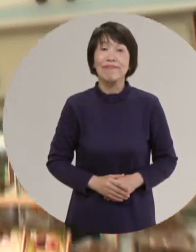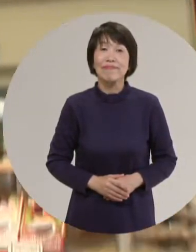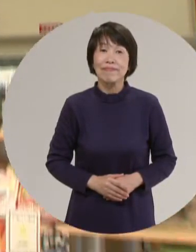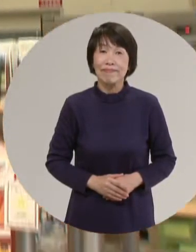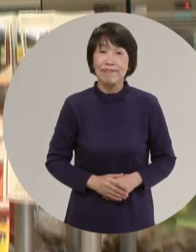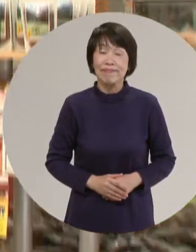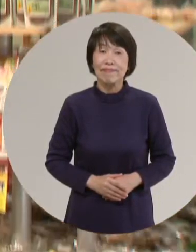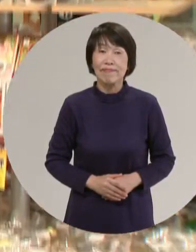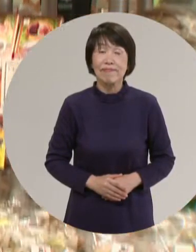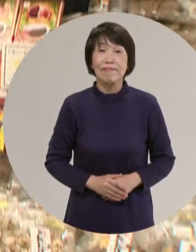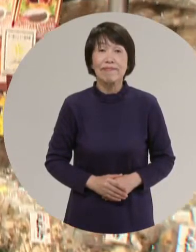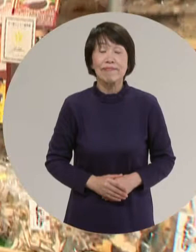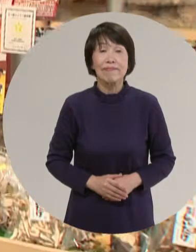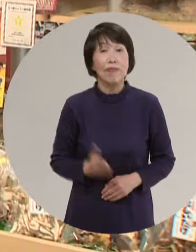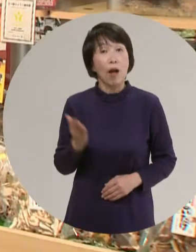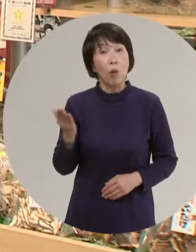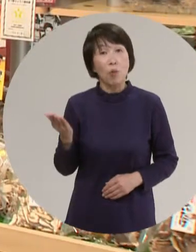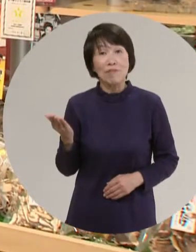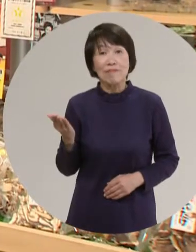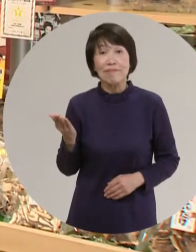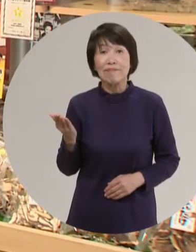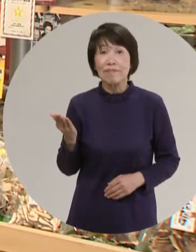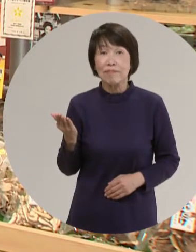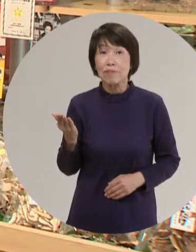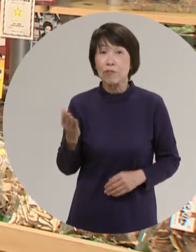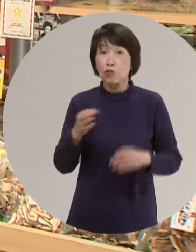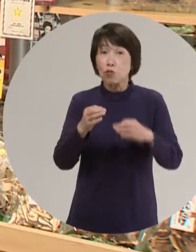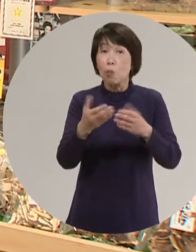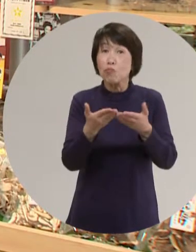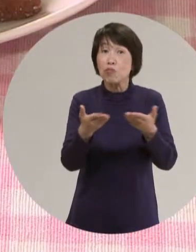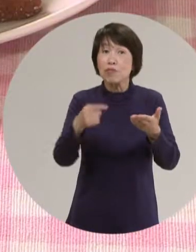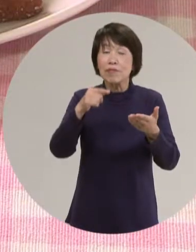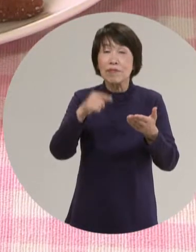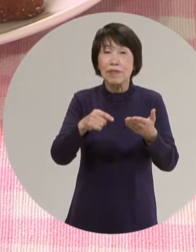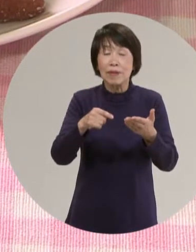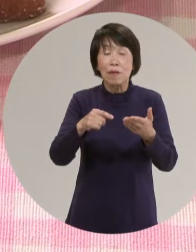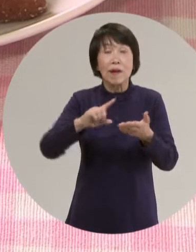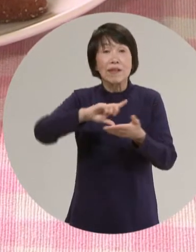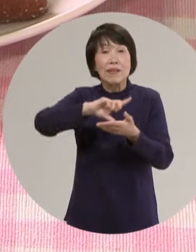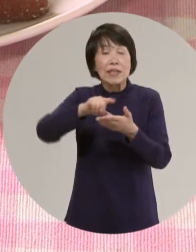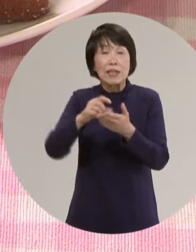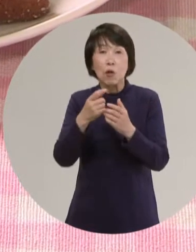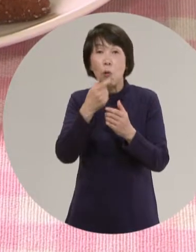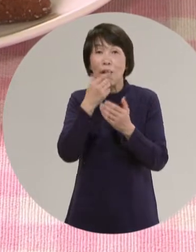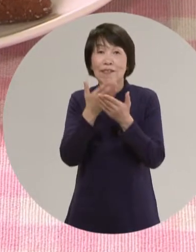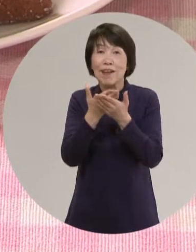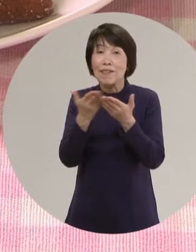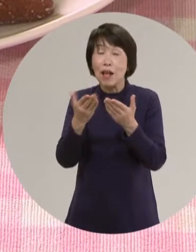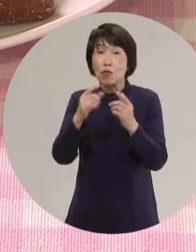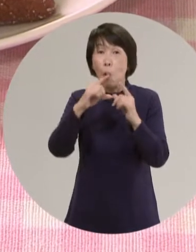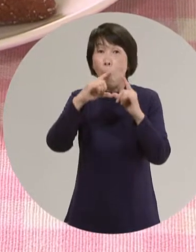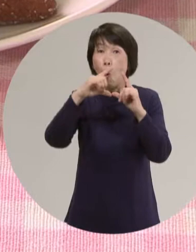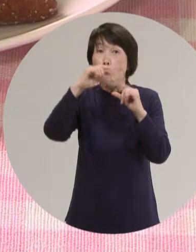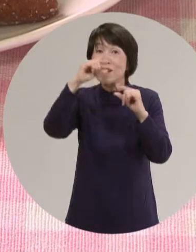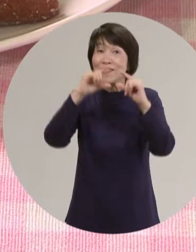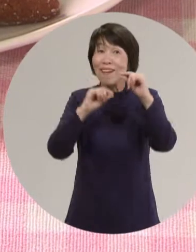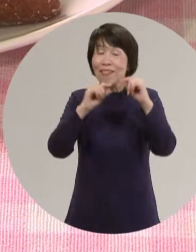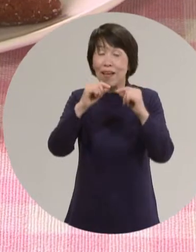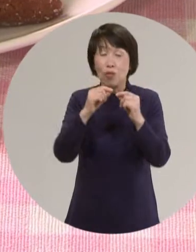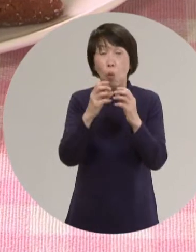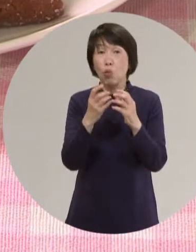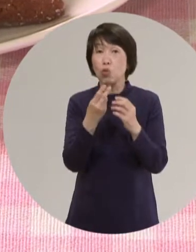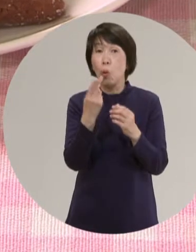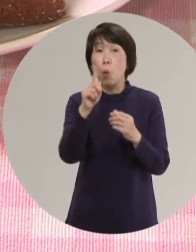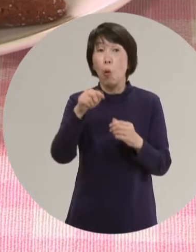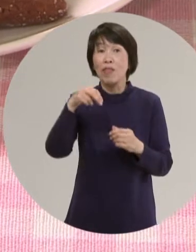そして道の駅のショップでは地元のスイーツ店サンエトワールの星形ドーナツを買うことができます。